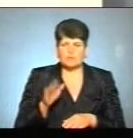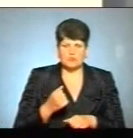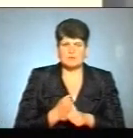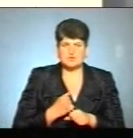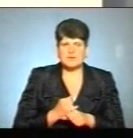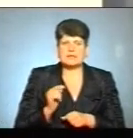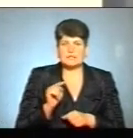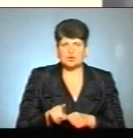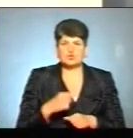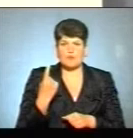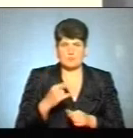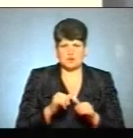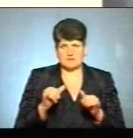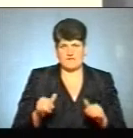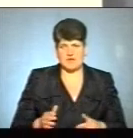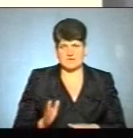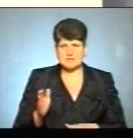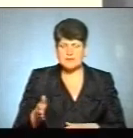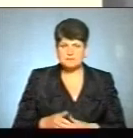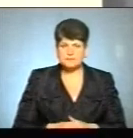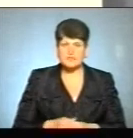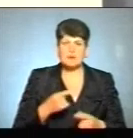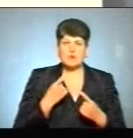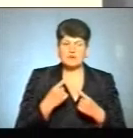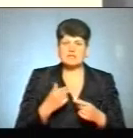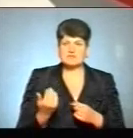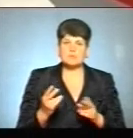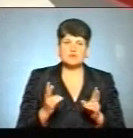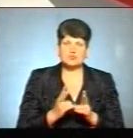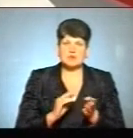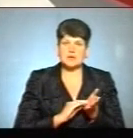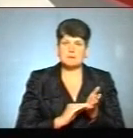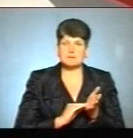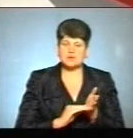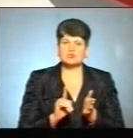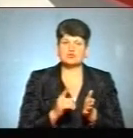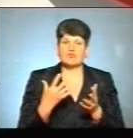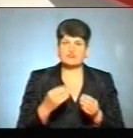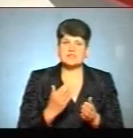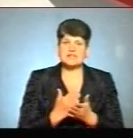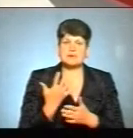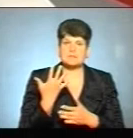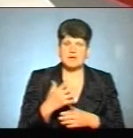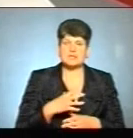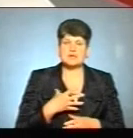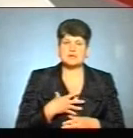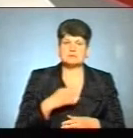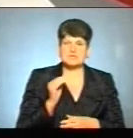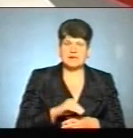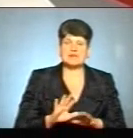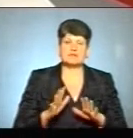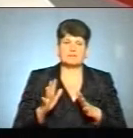для того, щоб область розвивалася. Власне, ми анонсували з вами зустріч і пишуть про те, що вже є сьогодні 5 летальних випадків в нашій області, чи